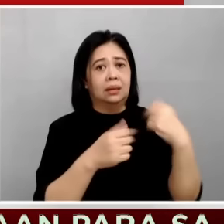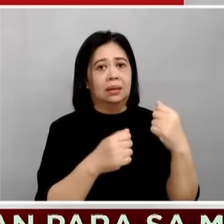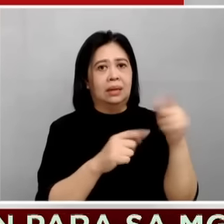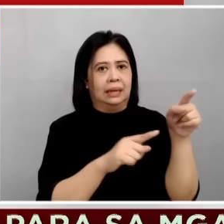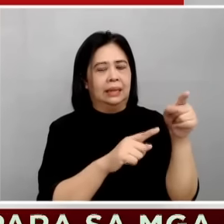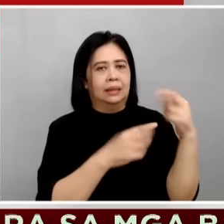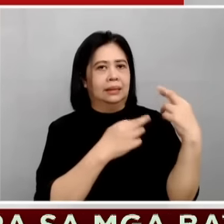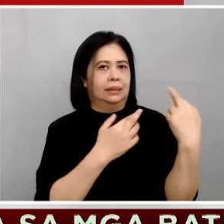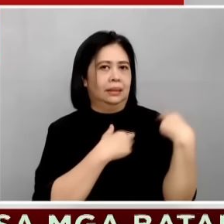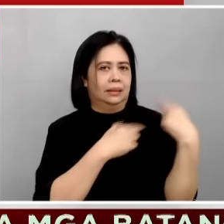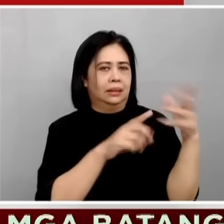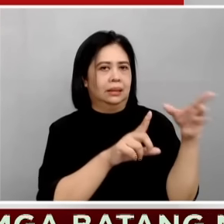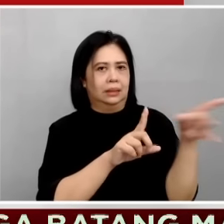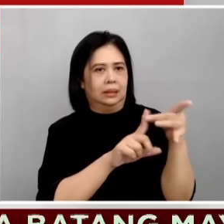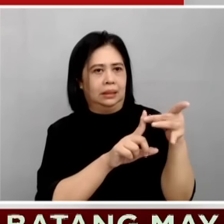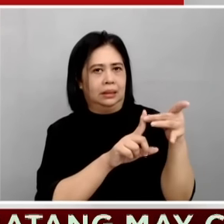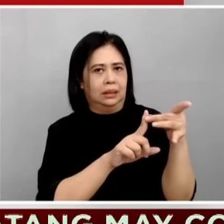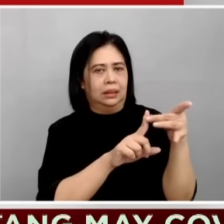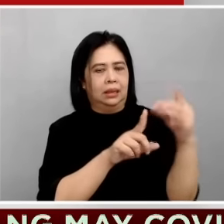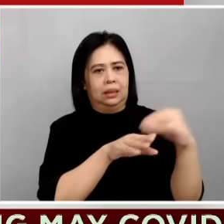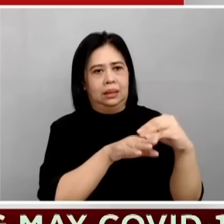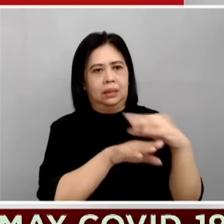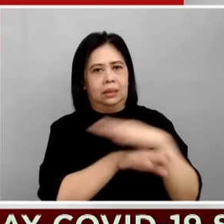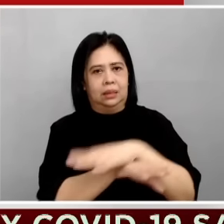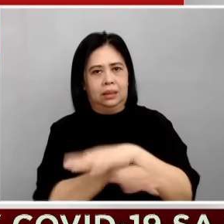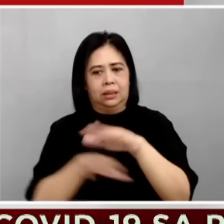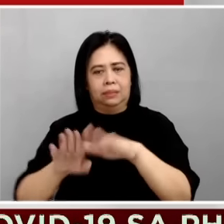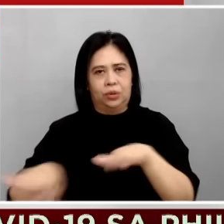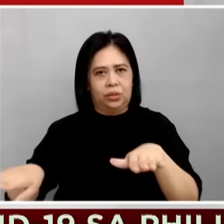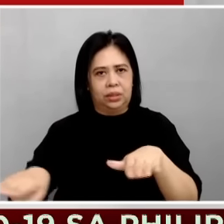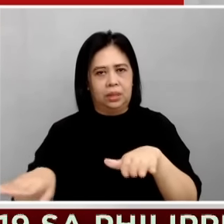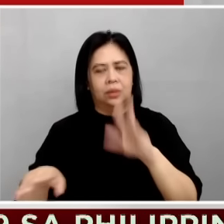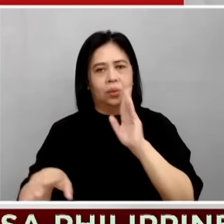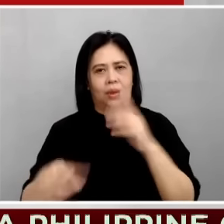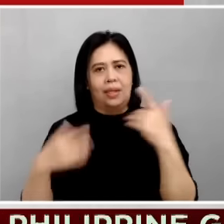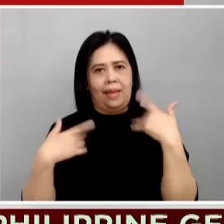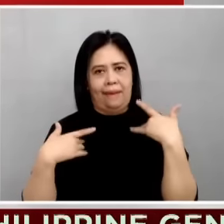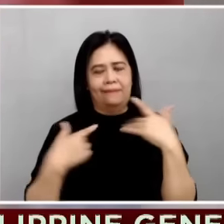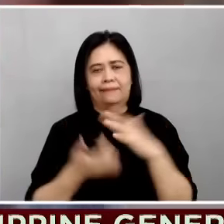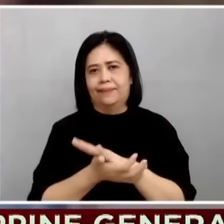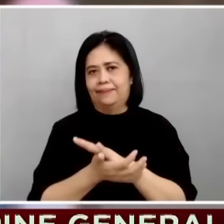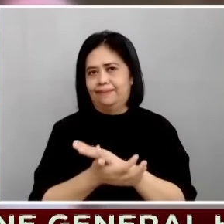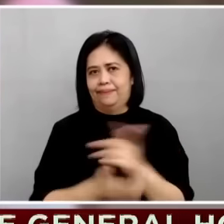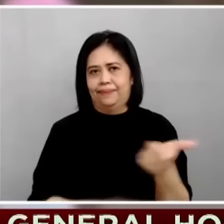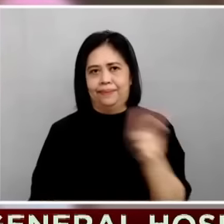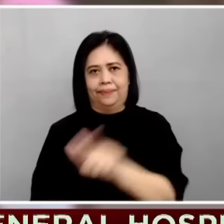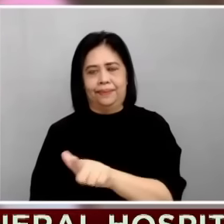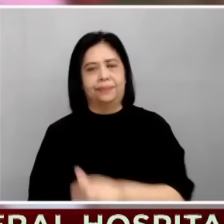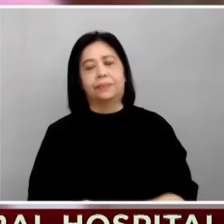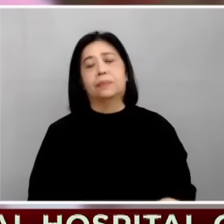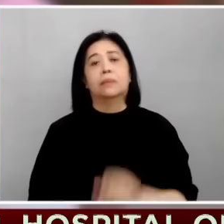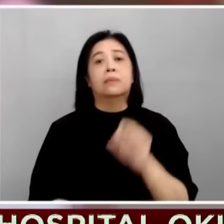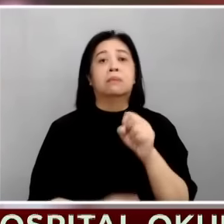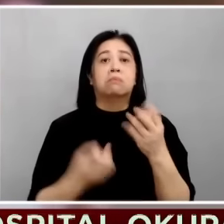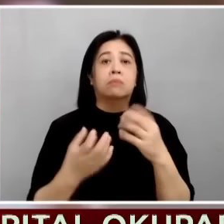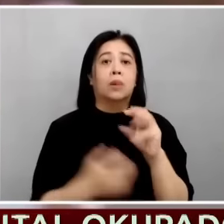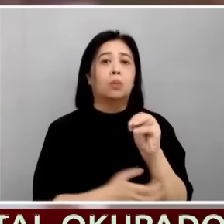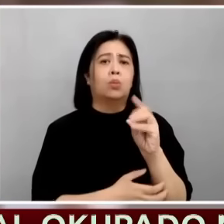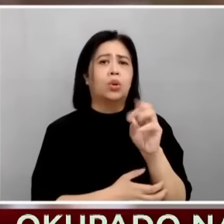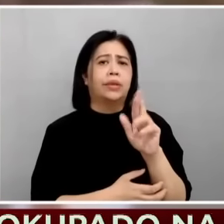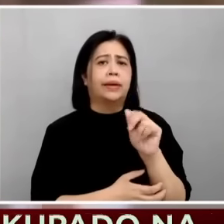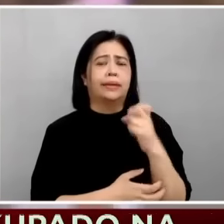case before you get a pediatric patient that will have COVID as well. Bagamat madalas moderate lang ang epekto